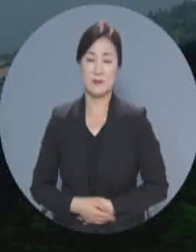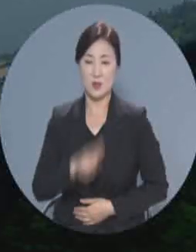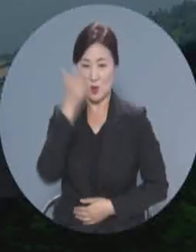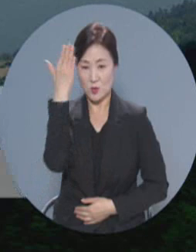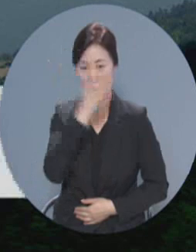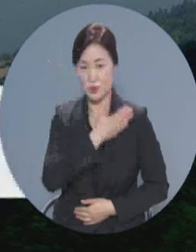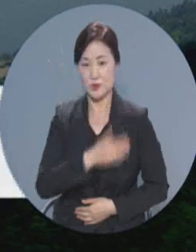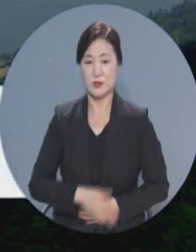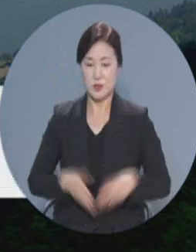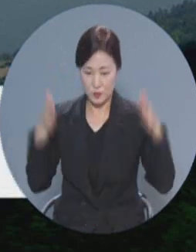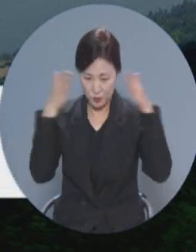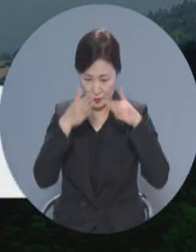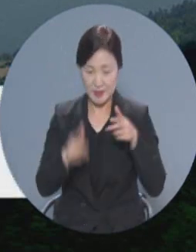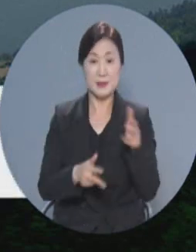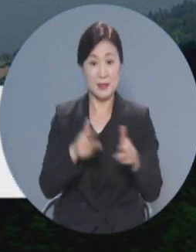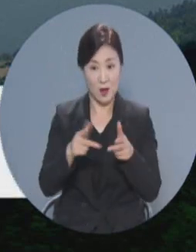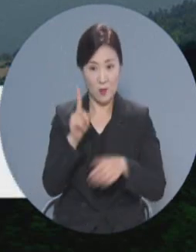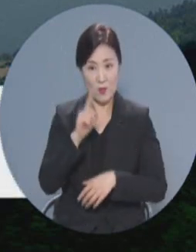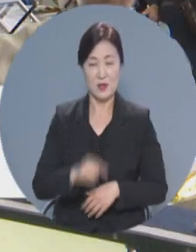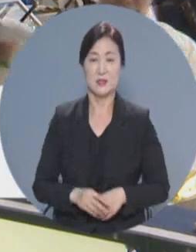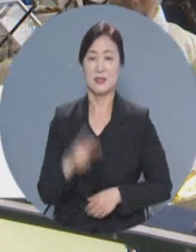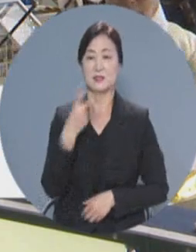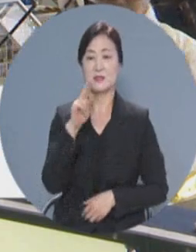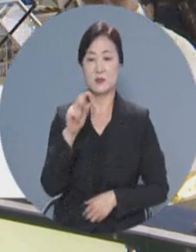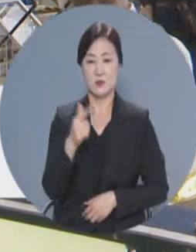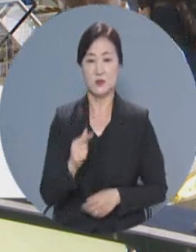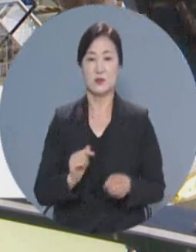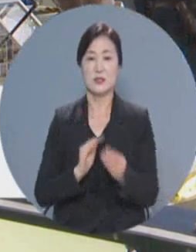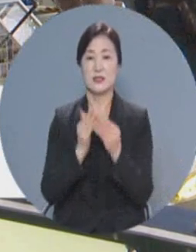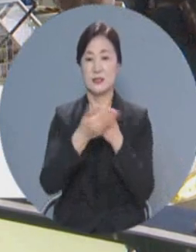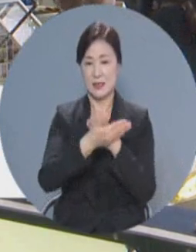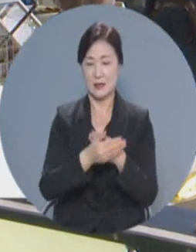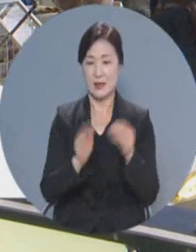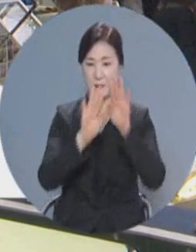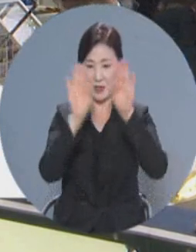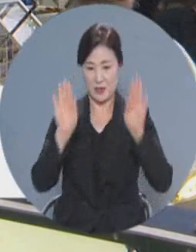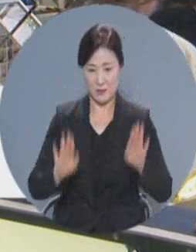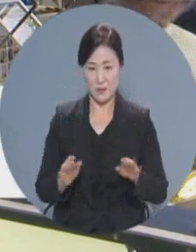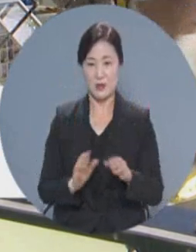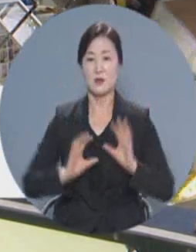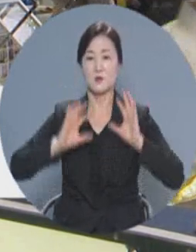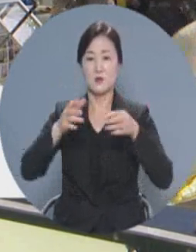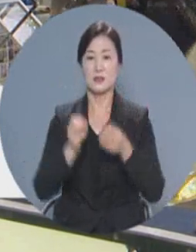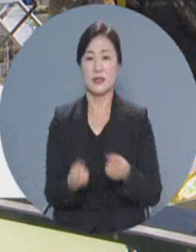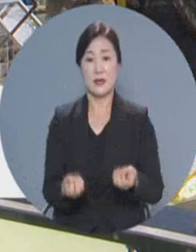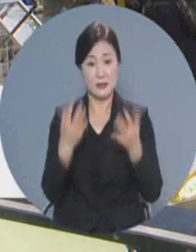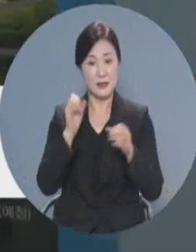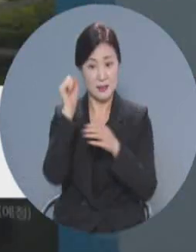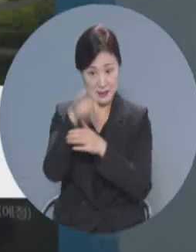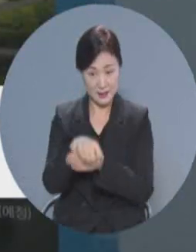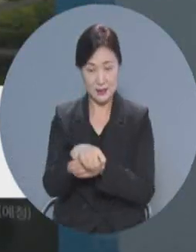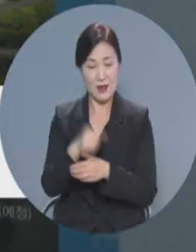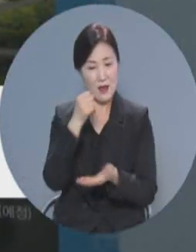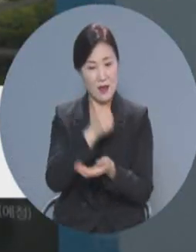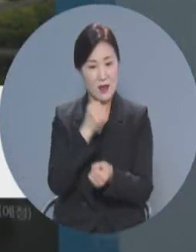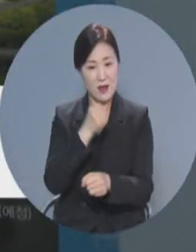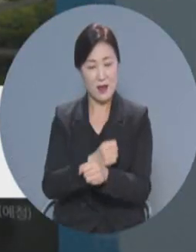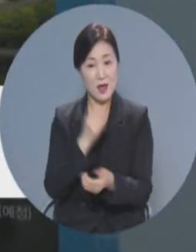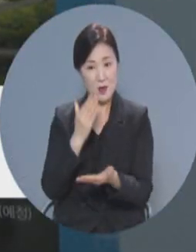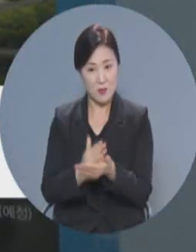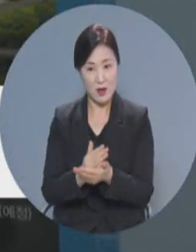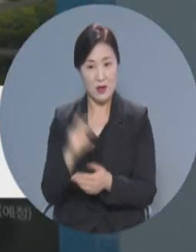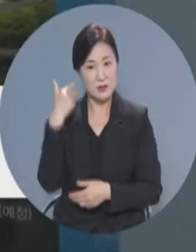여수시가 역점시책으로 추진하고 있는 2026 여수 세계선박람회의 국제행사 승인 여부가 빠르면 다음 주